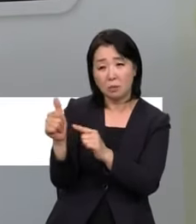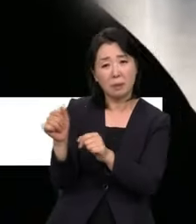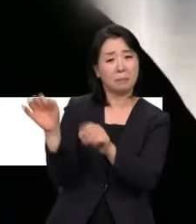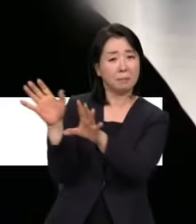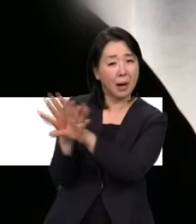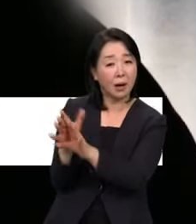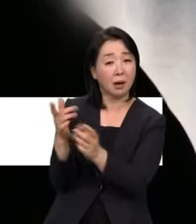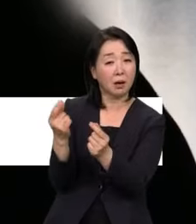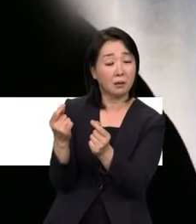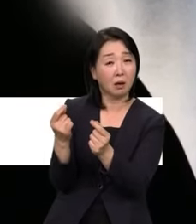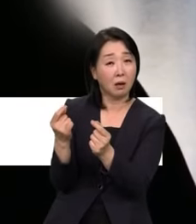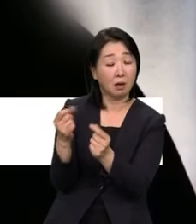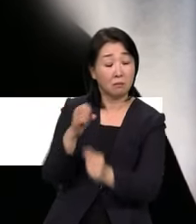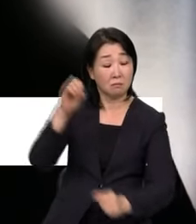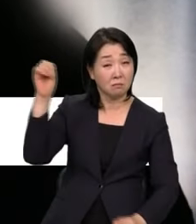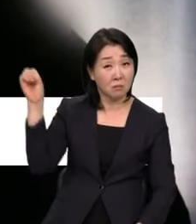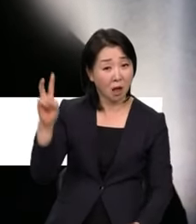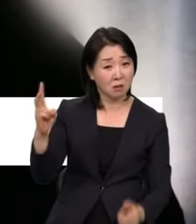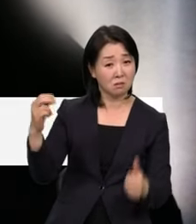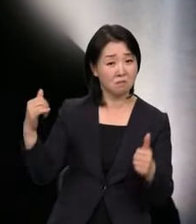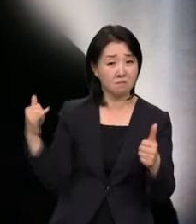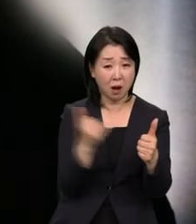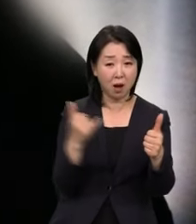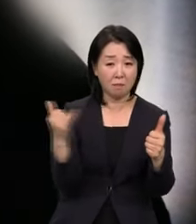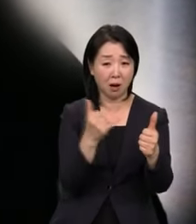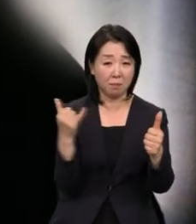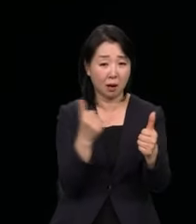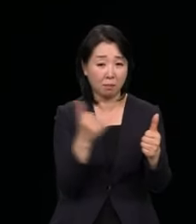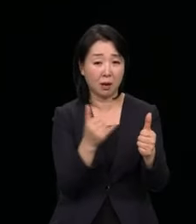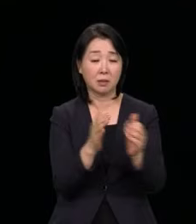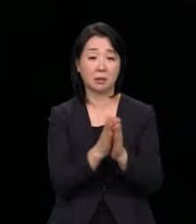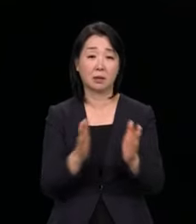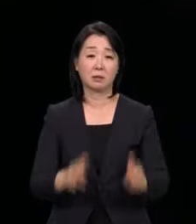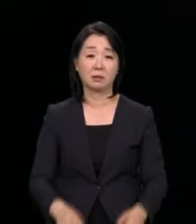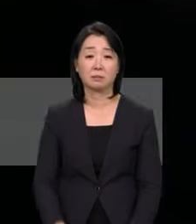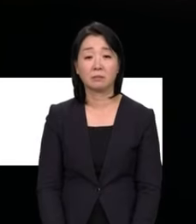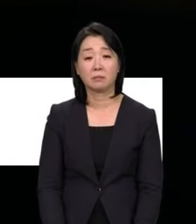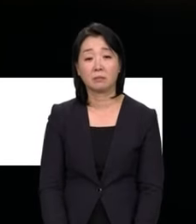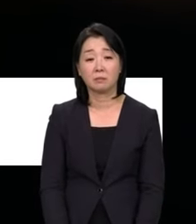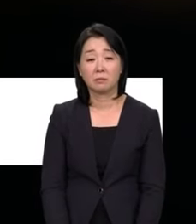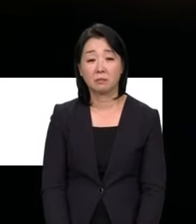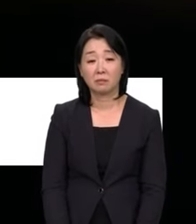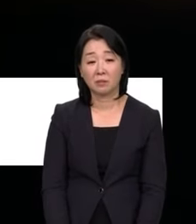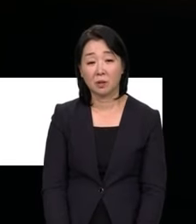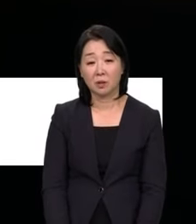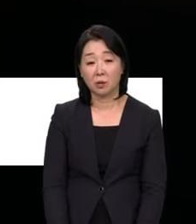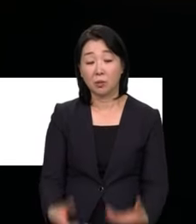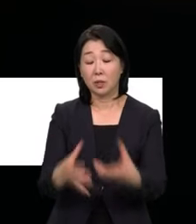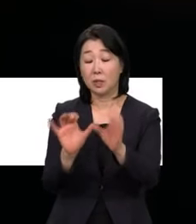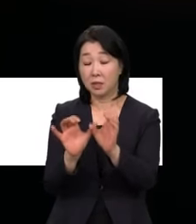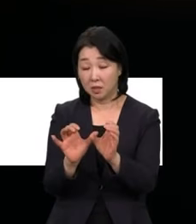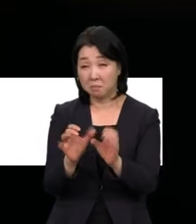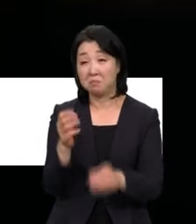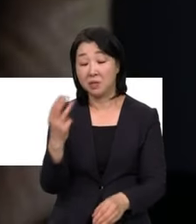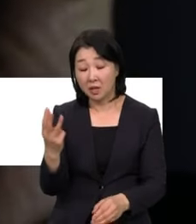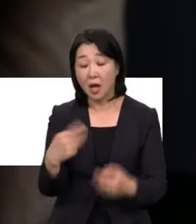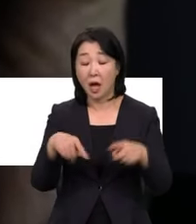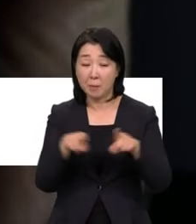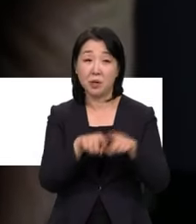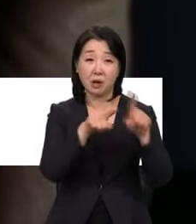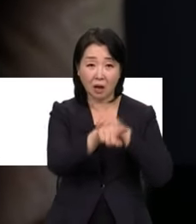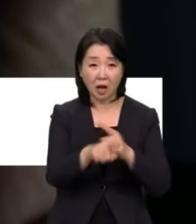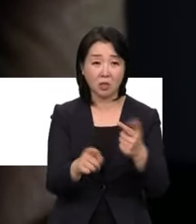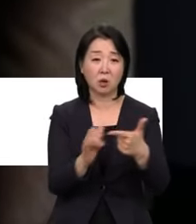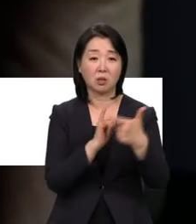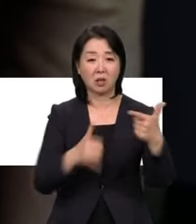했습니다. 그런데 다시 전화가 걸려오기 시작했습니다. 저희가 채팅이 식사하고 갔었는데 6사람이나